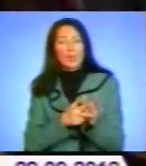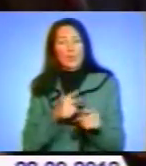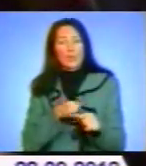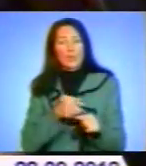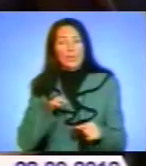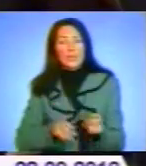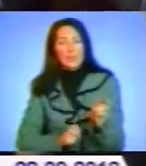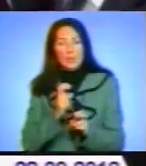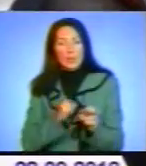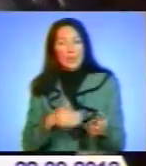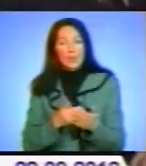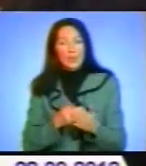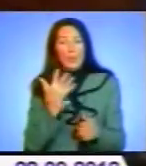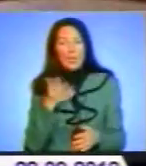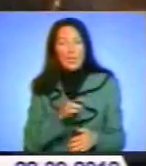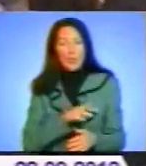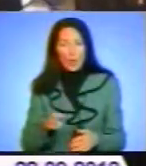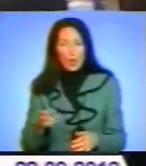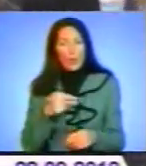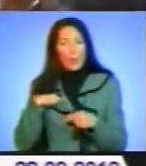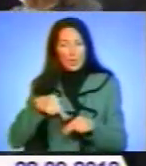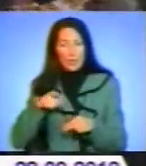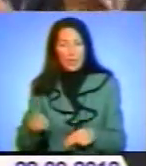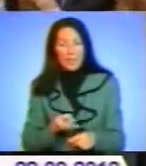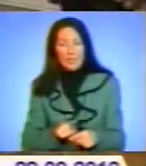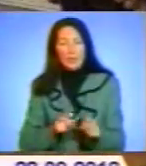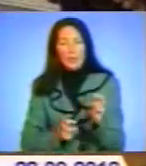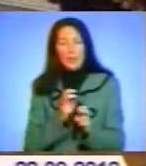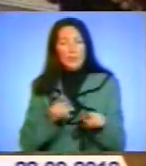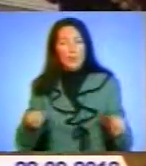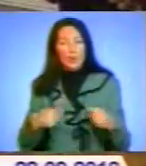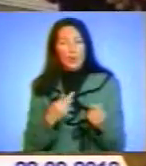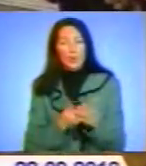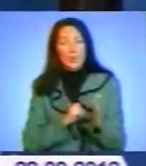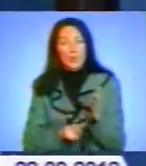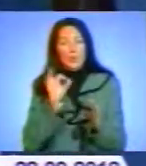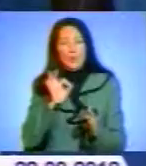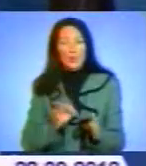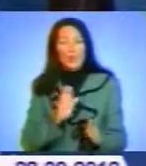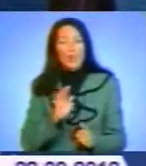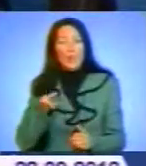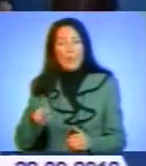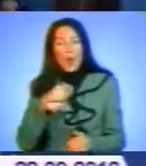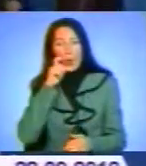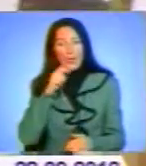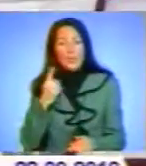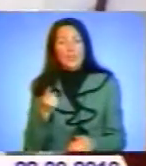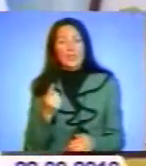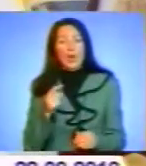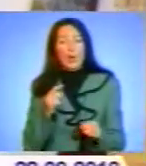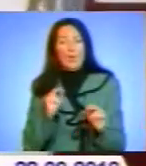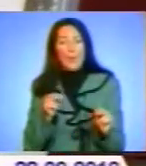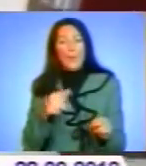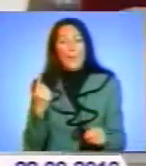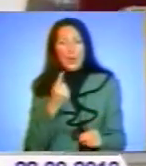близько 5 мільйонів працівників. Ці підприємства створюють понад 70% ВВП України. З нагоди першого ювілею